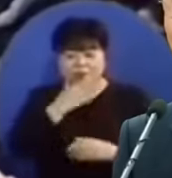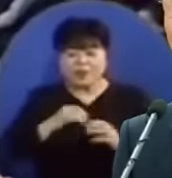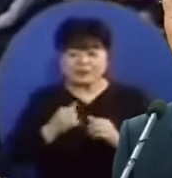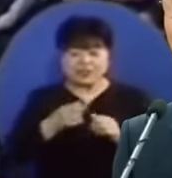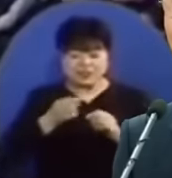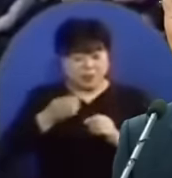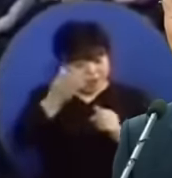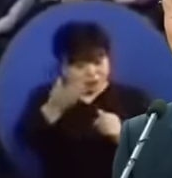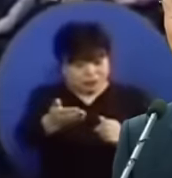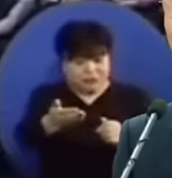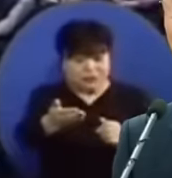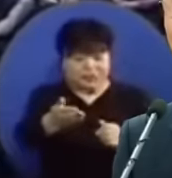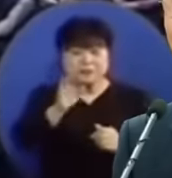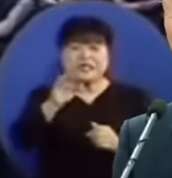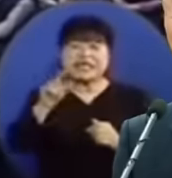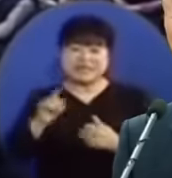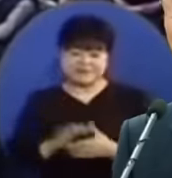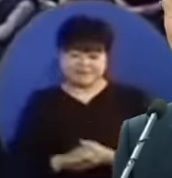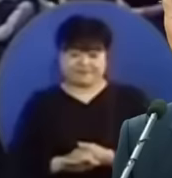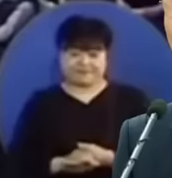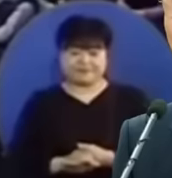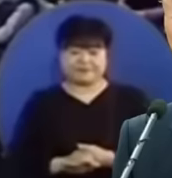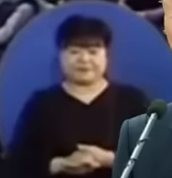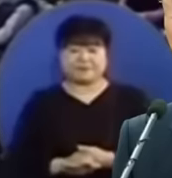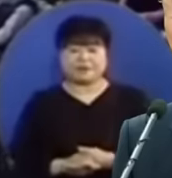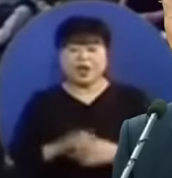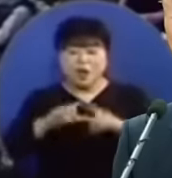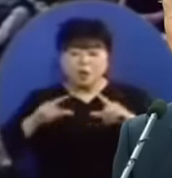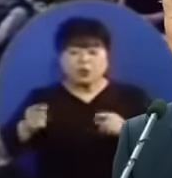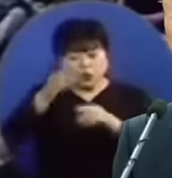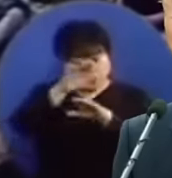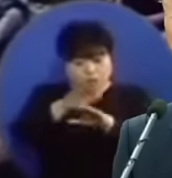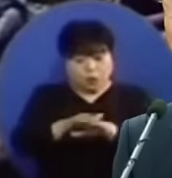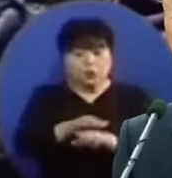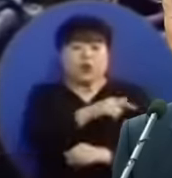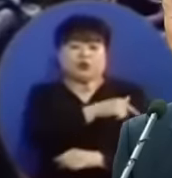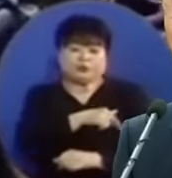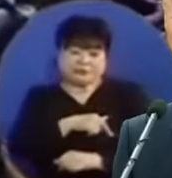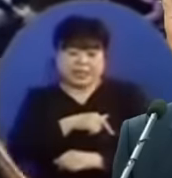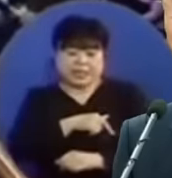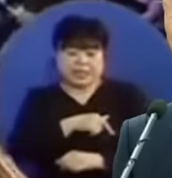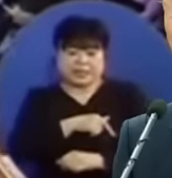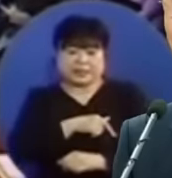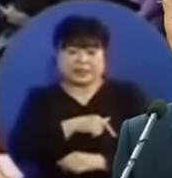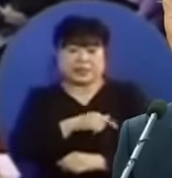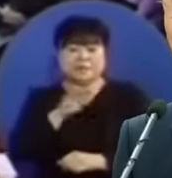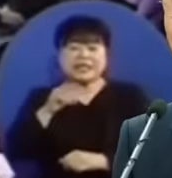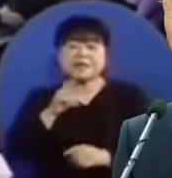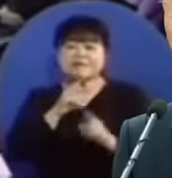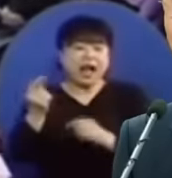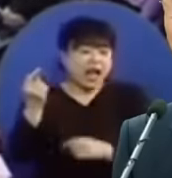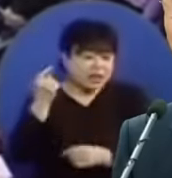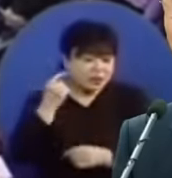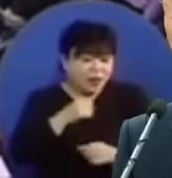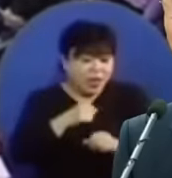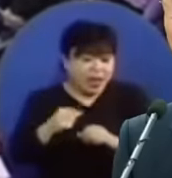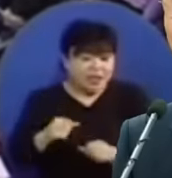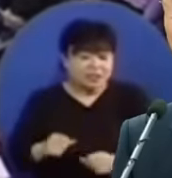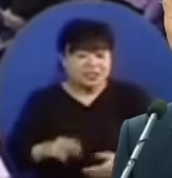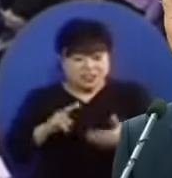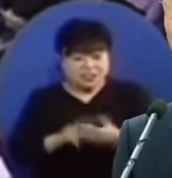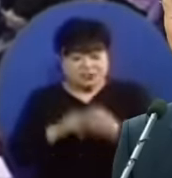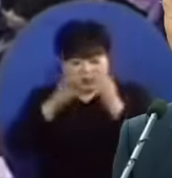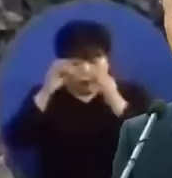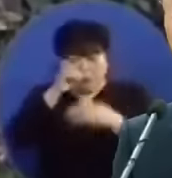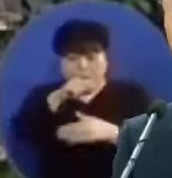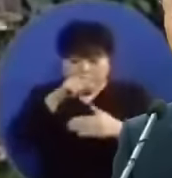백성에게 전파하니 빌립은 교회 평범한 평신도요 집사였었습니다. 무리가 빌립의 말도 듣고 행하는 표적도 보고